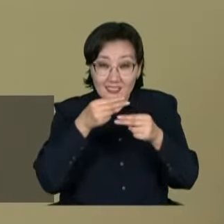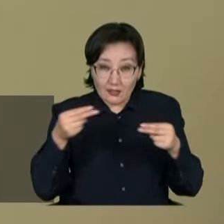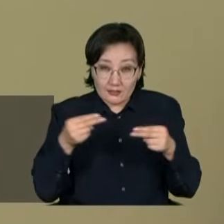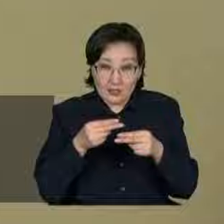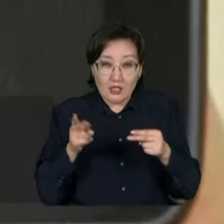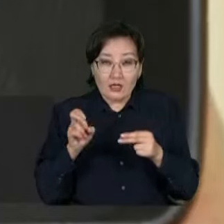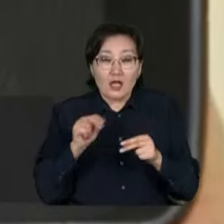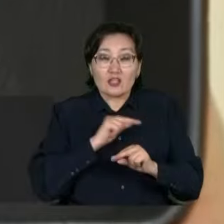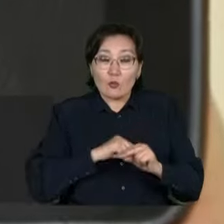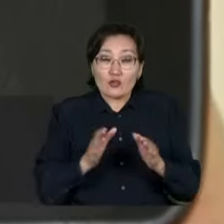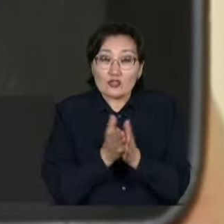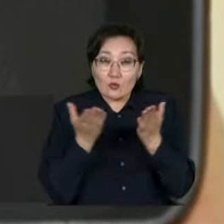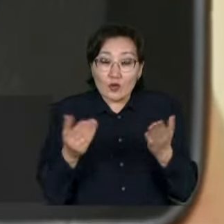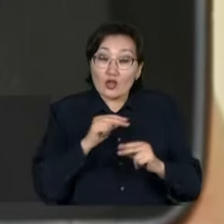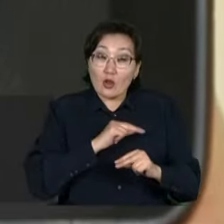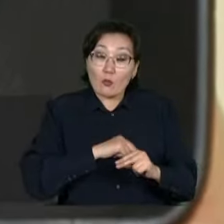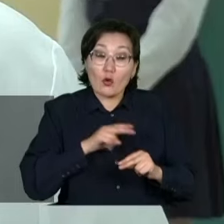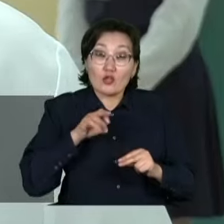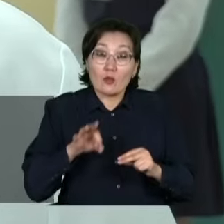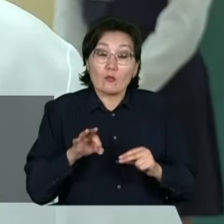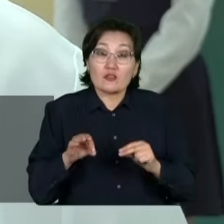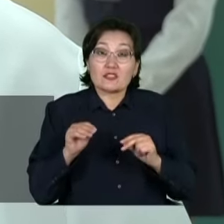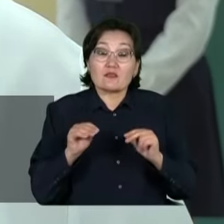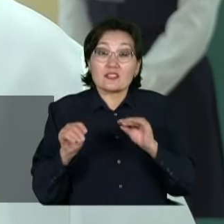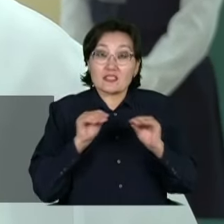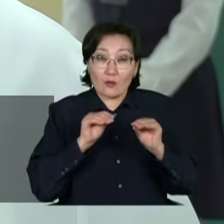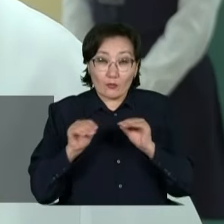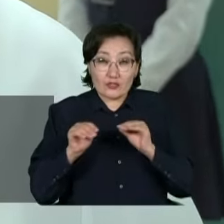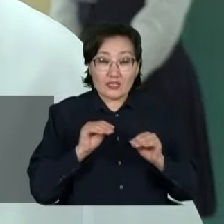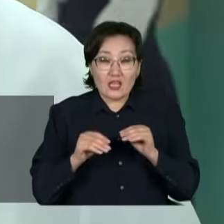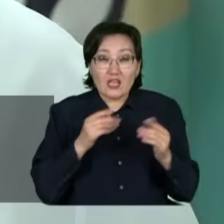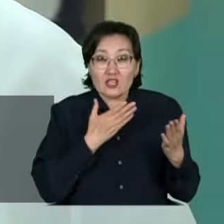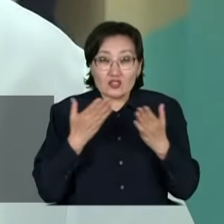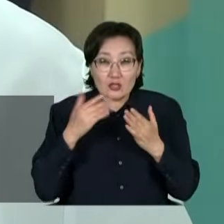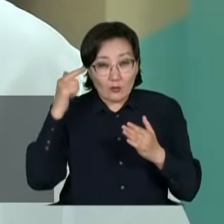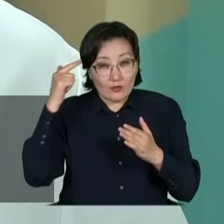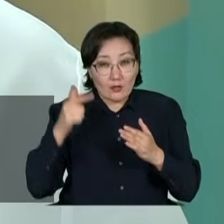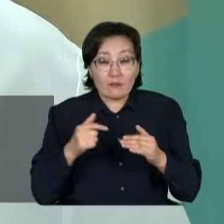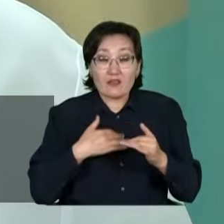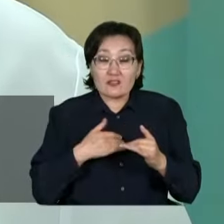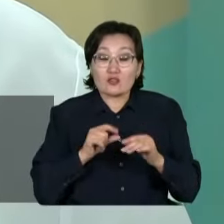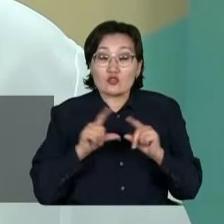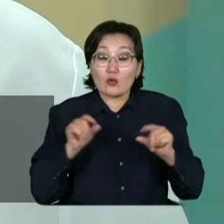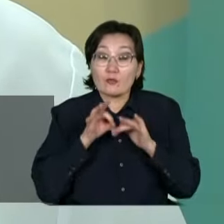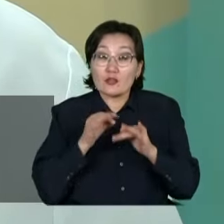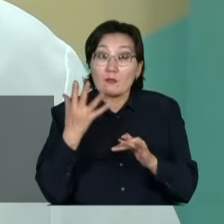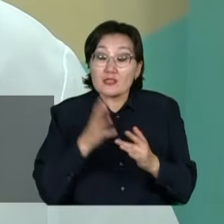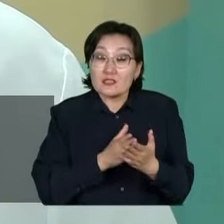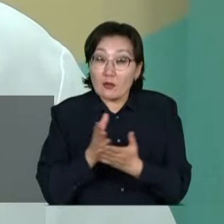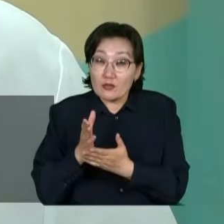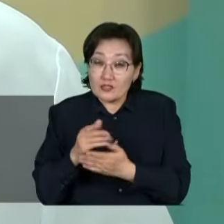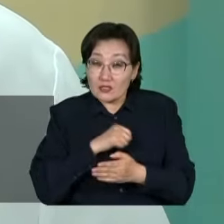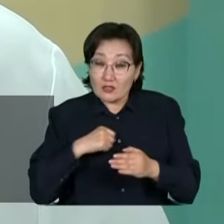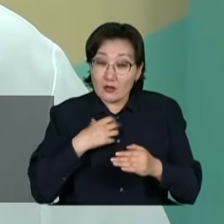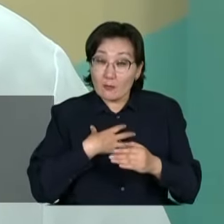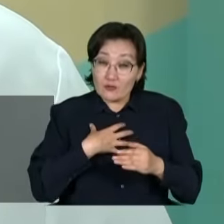работать с учебником? Работа по формированию читательской грамотности в нашей школе проводится по 5 направлениям. Самое, наверное,